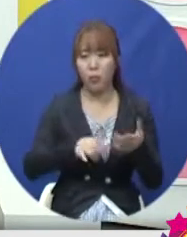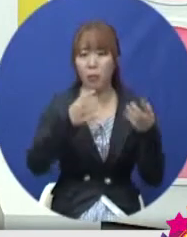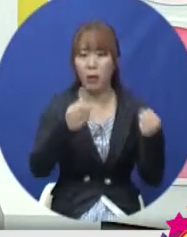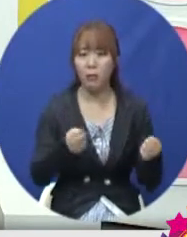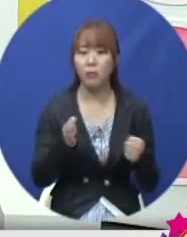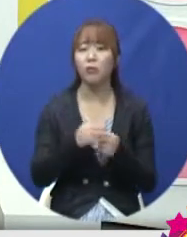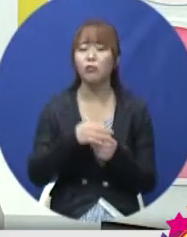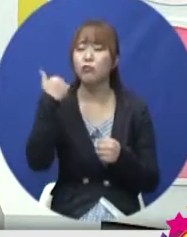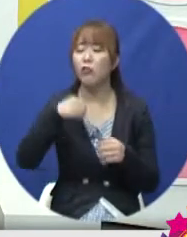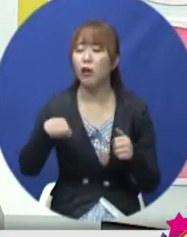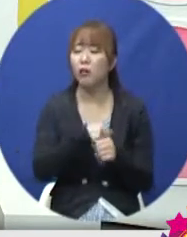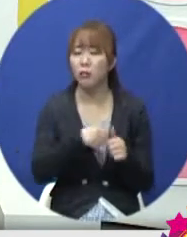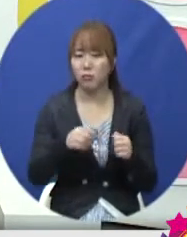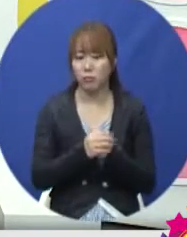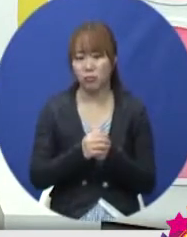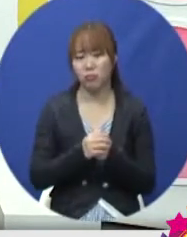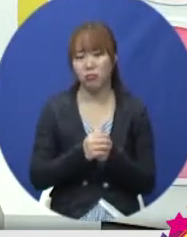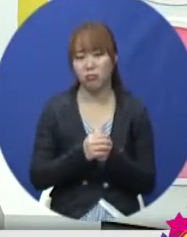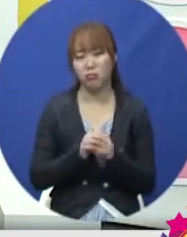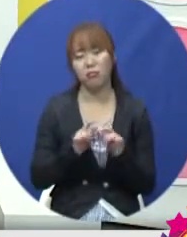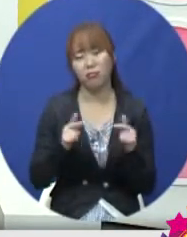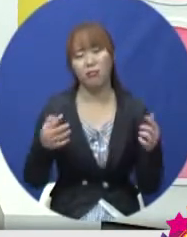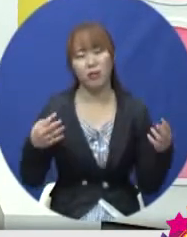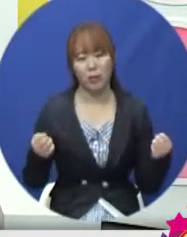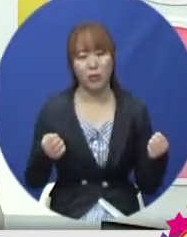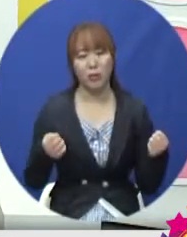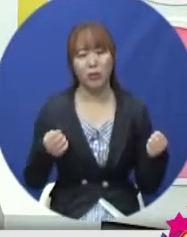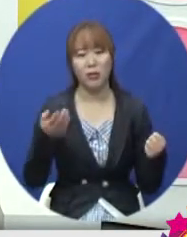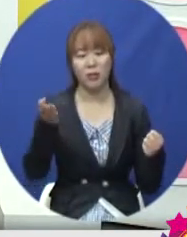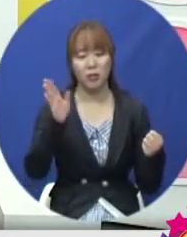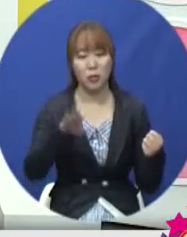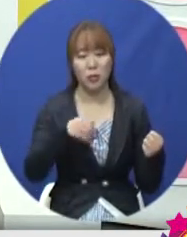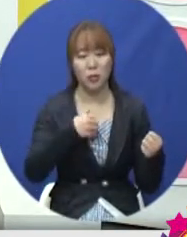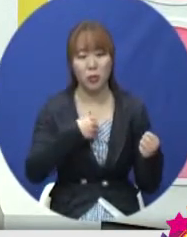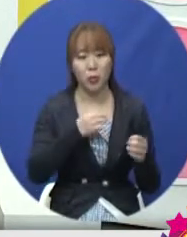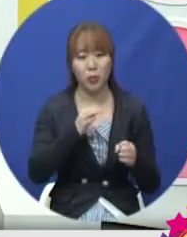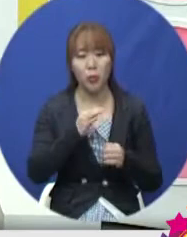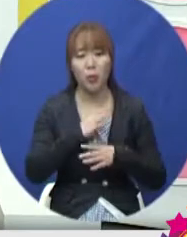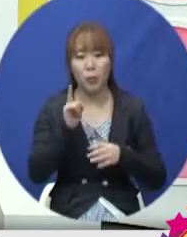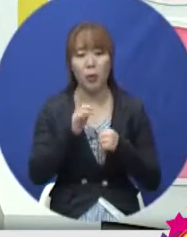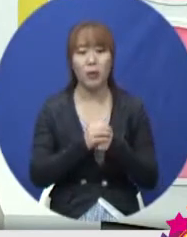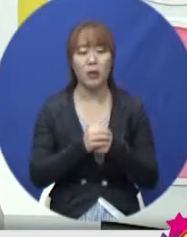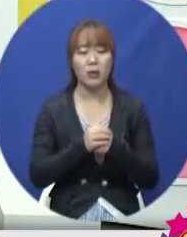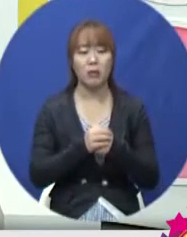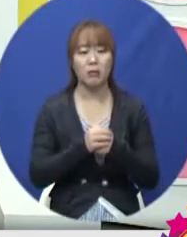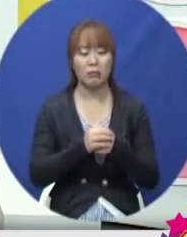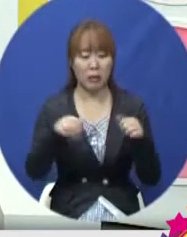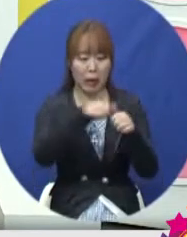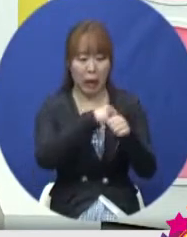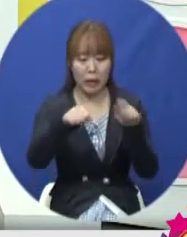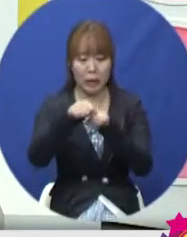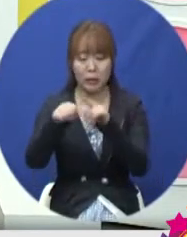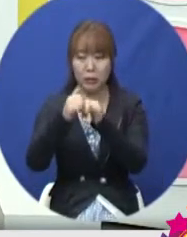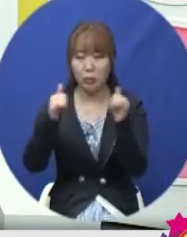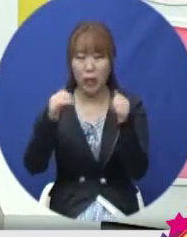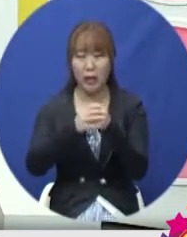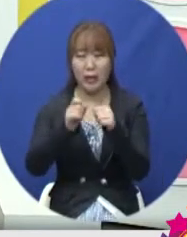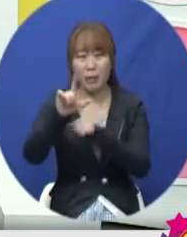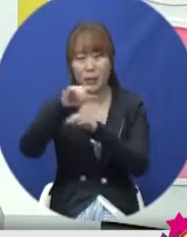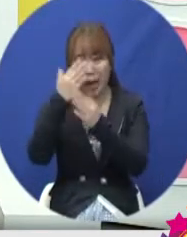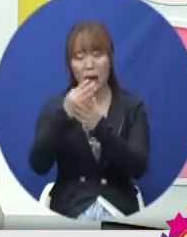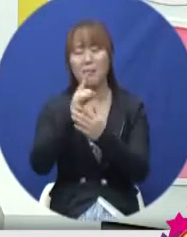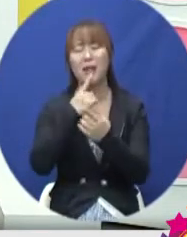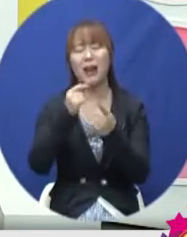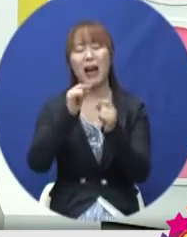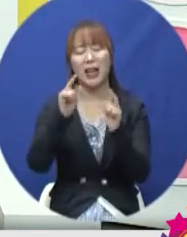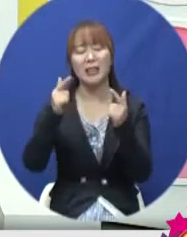아, 누가 학대를 해요? 다양하죠. 근데 저도 깜짝 놀란 게 네. 1순위가 네. 다 그렇다는 건 아닙니다. 근데 이